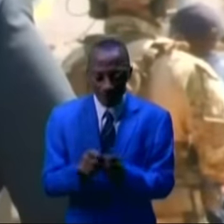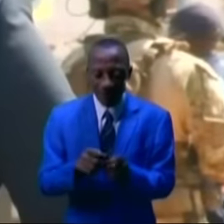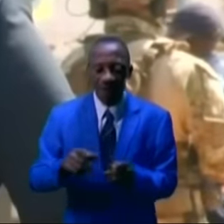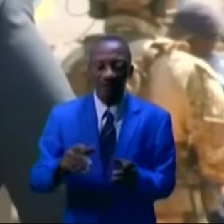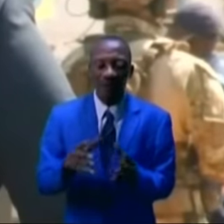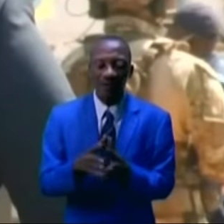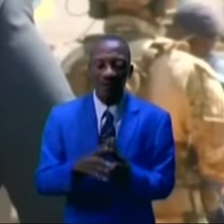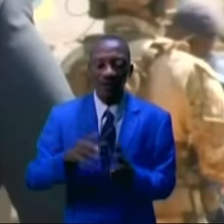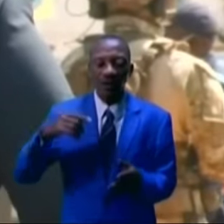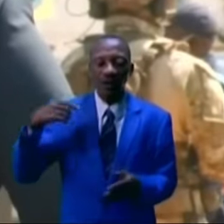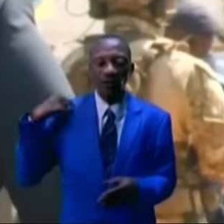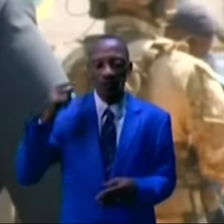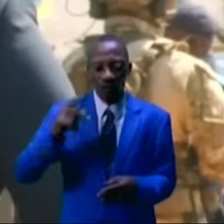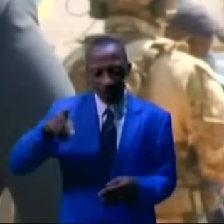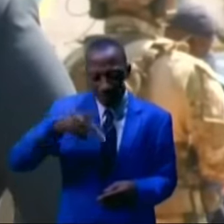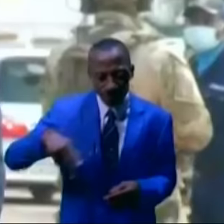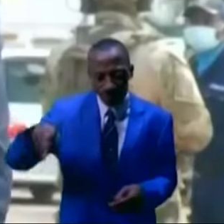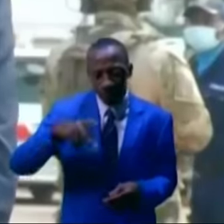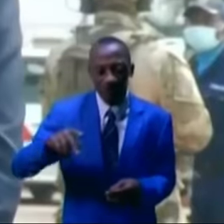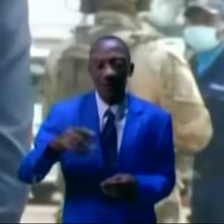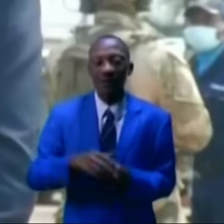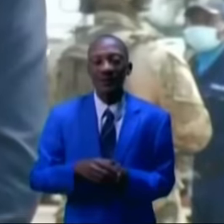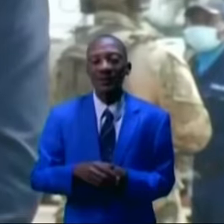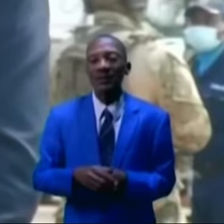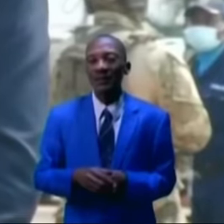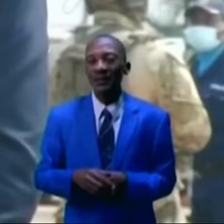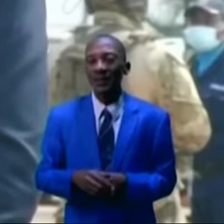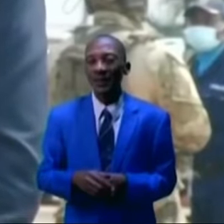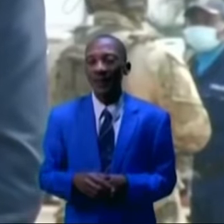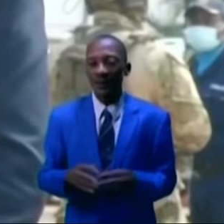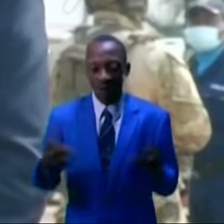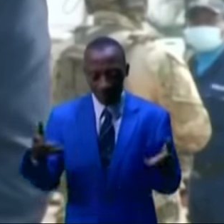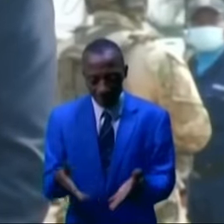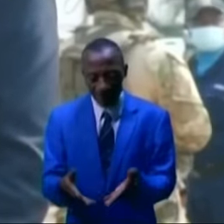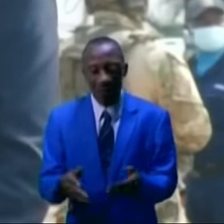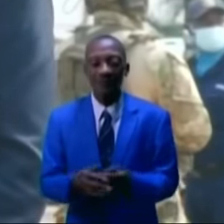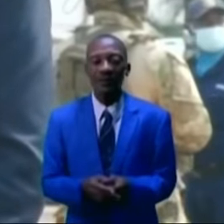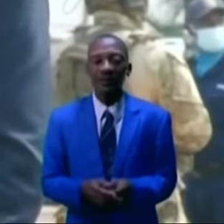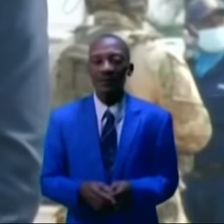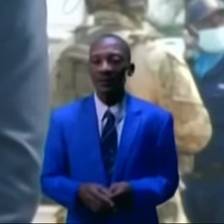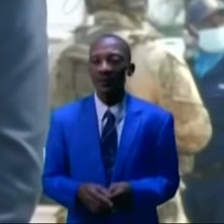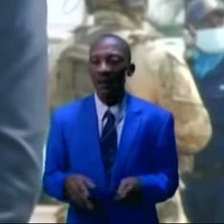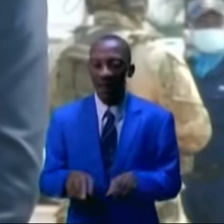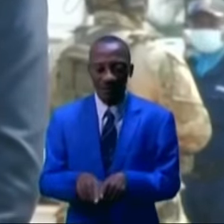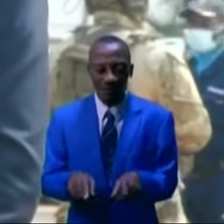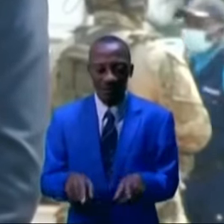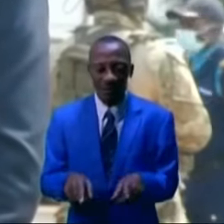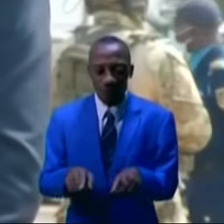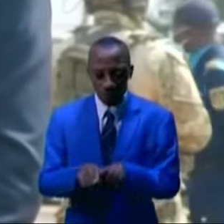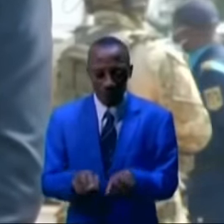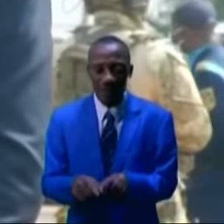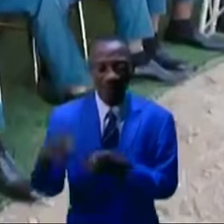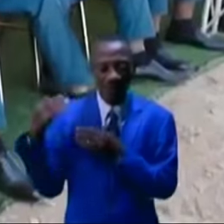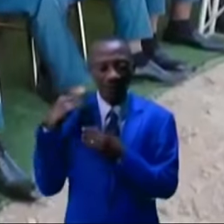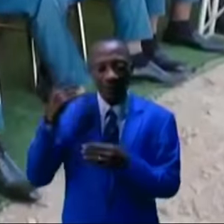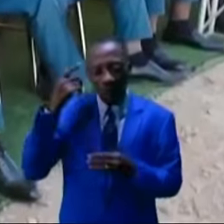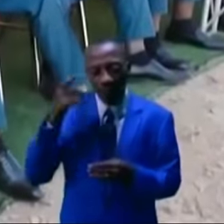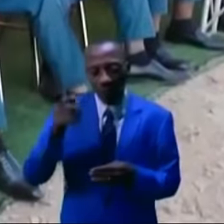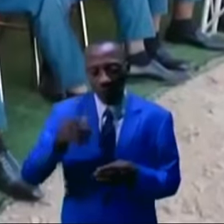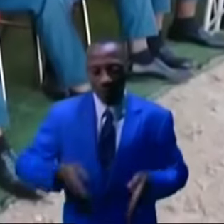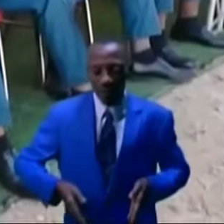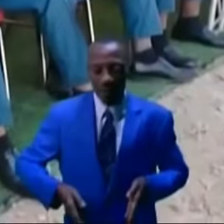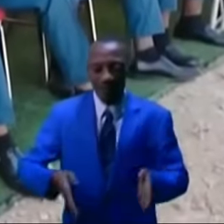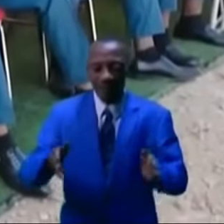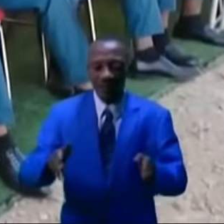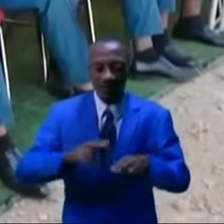son mot de bienvenue, mais aussi par le directeur général de la SNCC qui par ailleurs a mis en exergue les nombreuses réalisations du chef